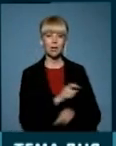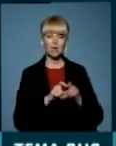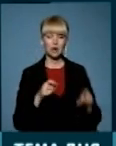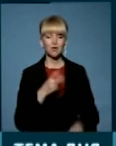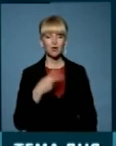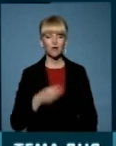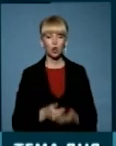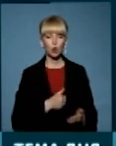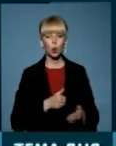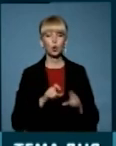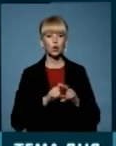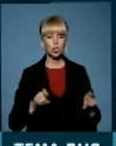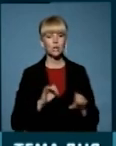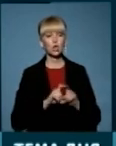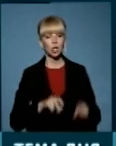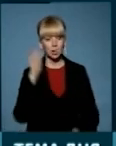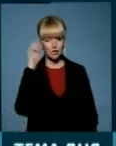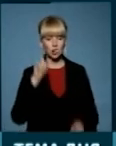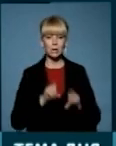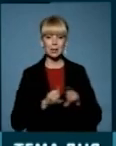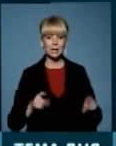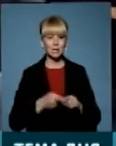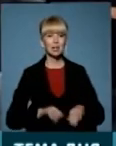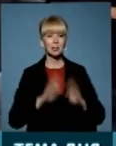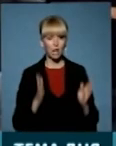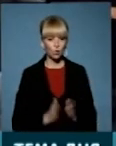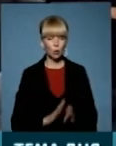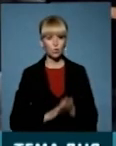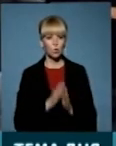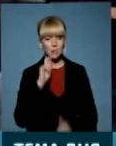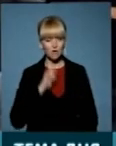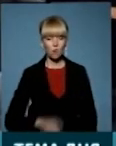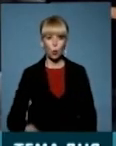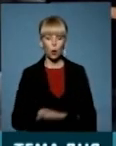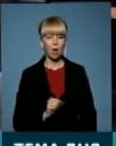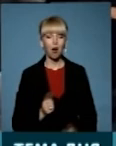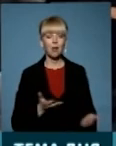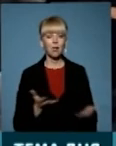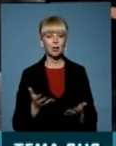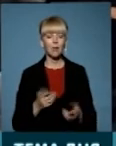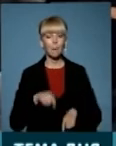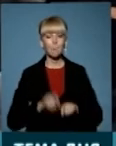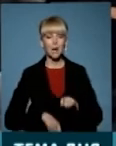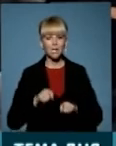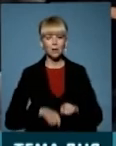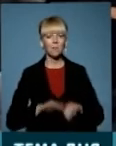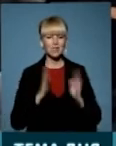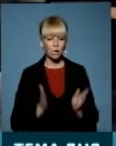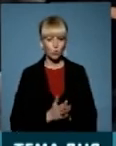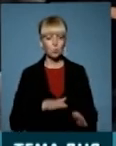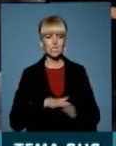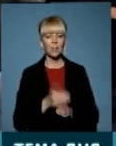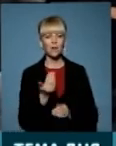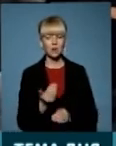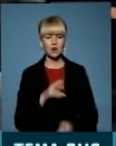220 дошкільних і шкільних навчальних закладів. От це загалом ситуація в Україні. А які перевірки загалом здійснювали